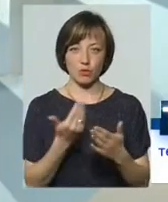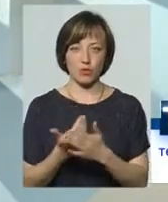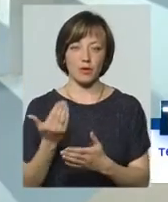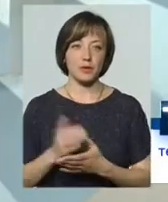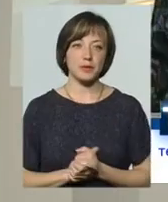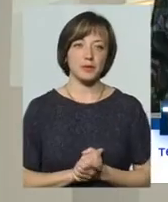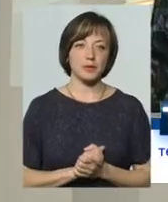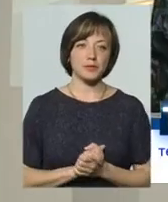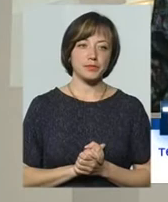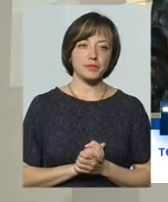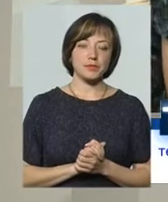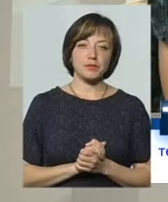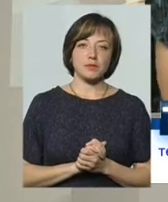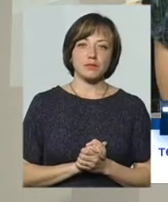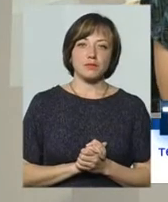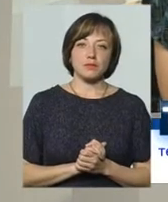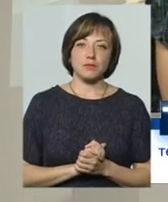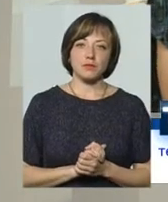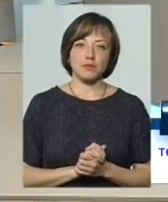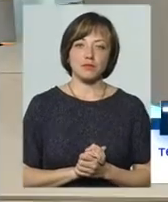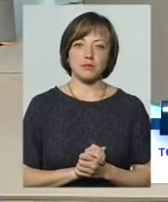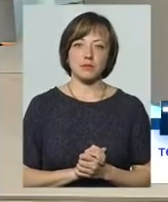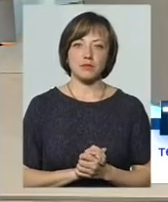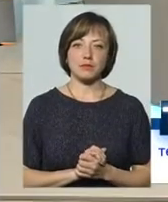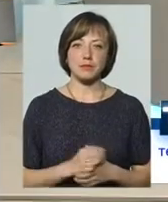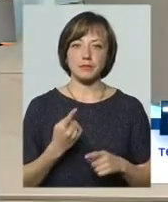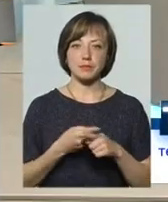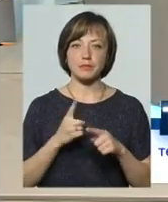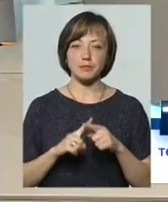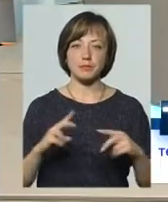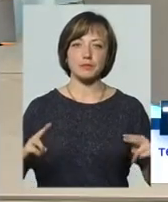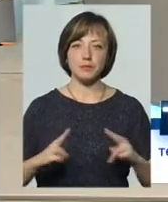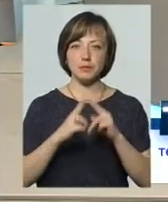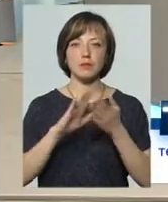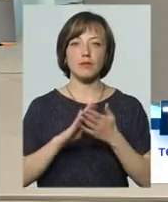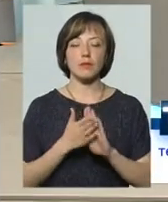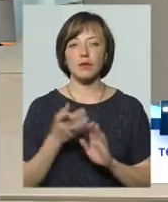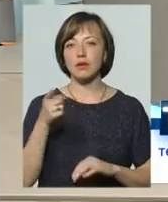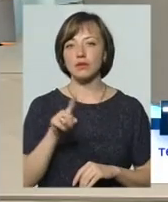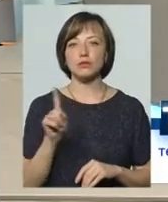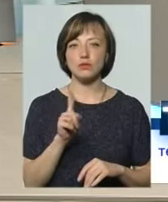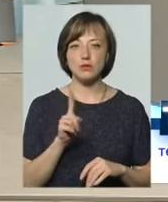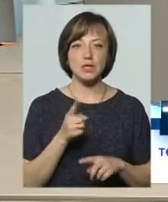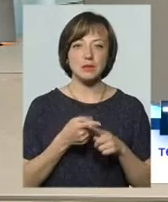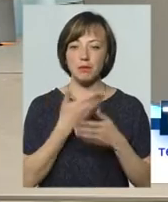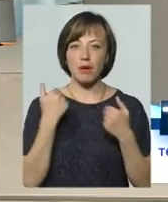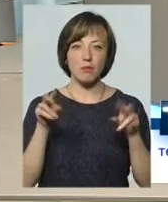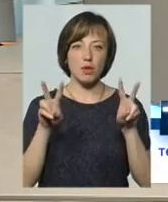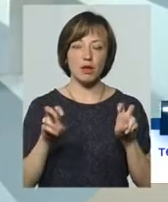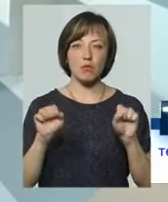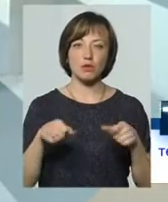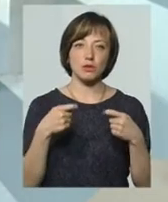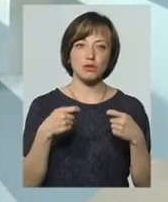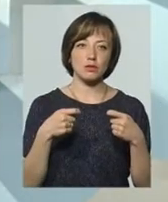унікальність альтернативи, тобто це Паризької угоди, в тому, що там немає такого поняття, що ми можемо щось